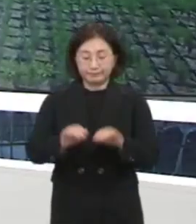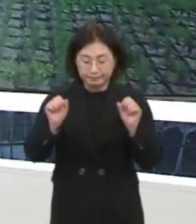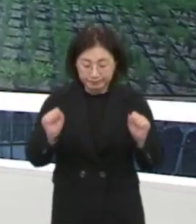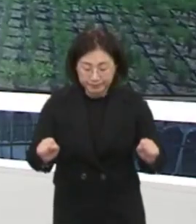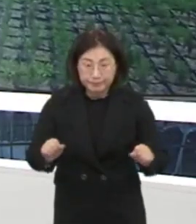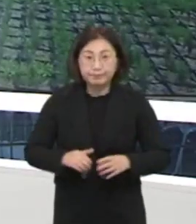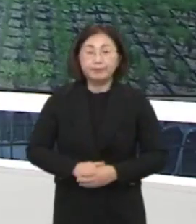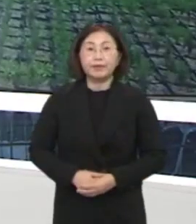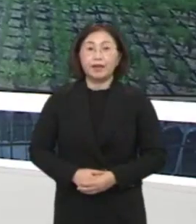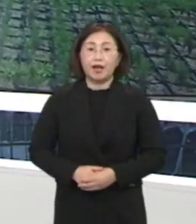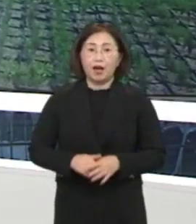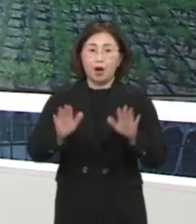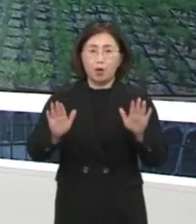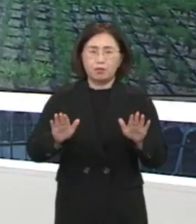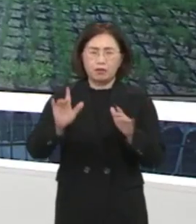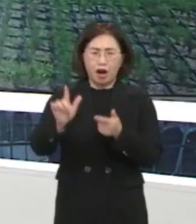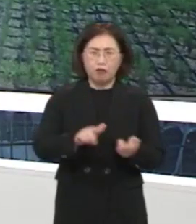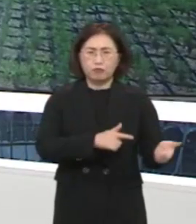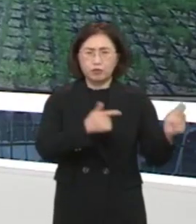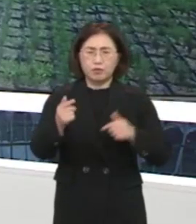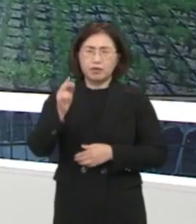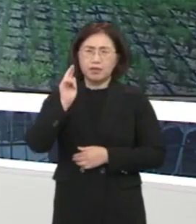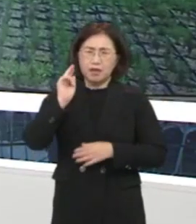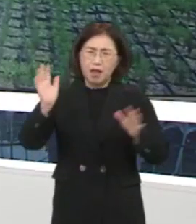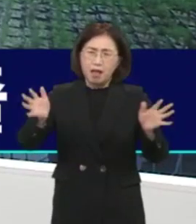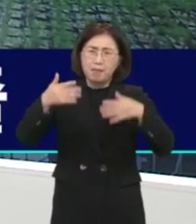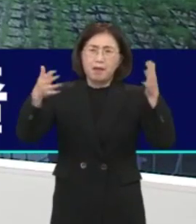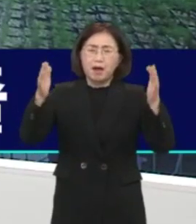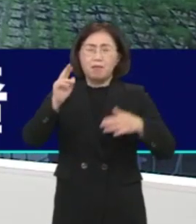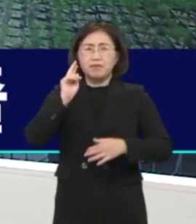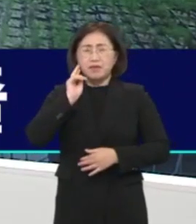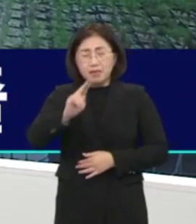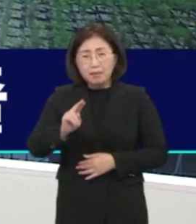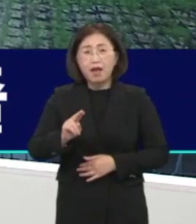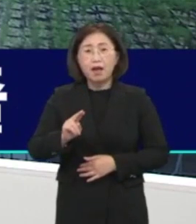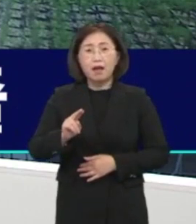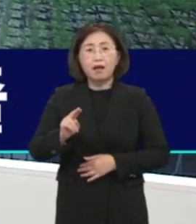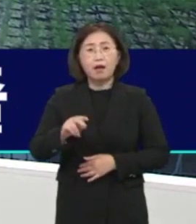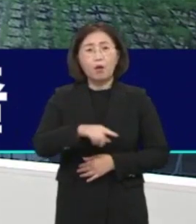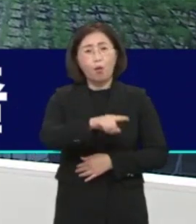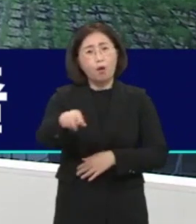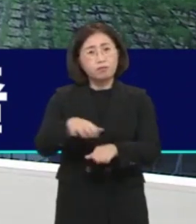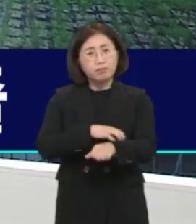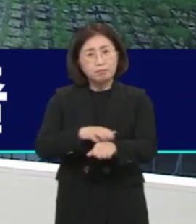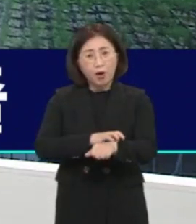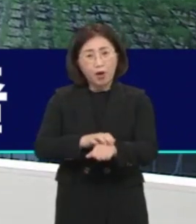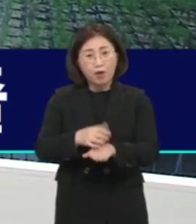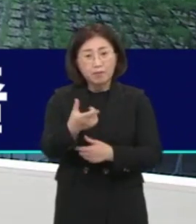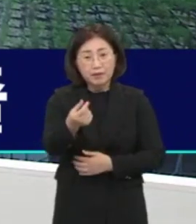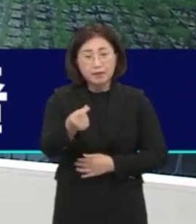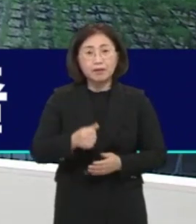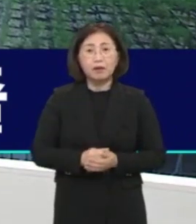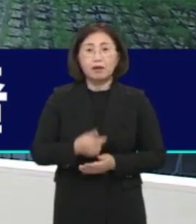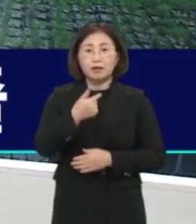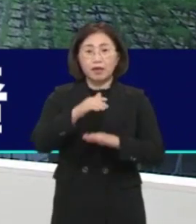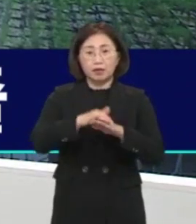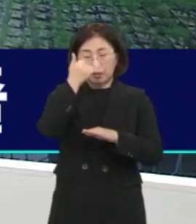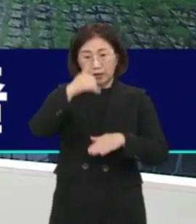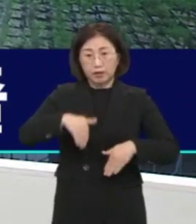여러분 안녕하십니까? 오늘 강한 바람 때문에 종일 고생 많으셨죠? 대전과 세종, 충남 전 지역에